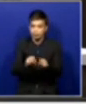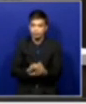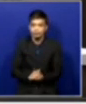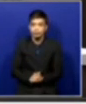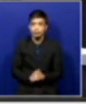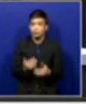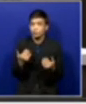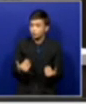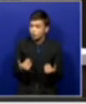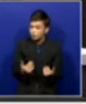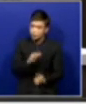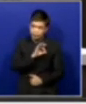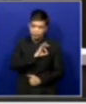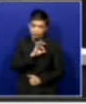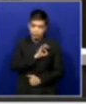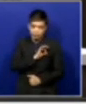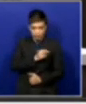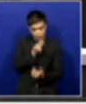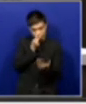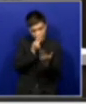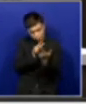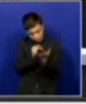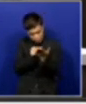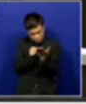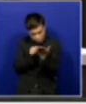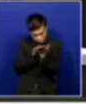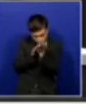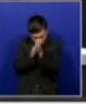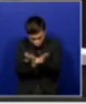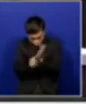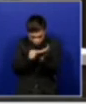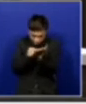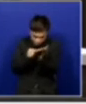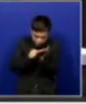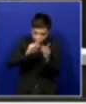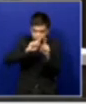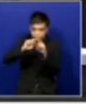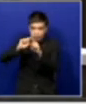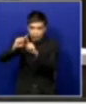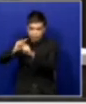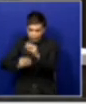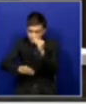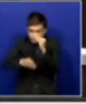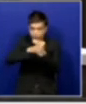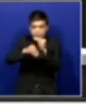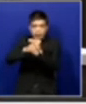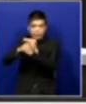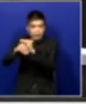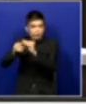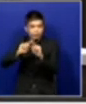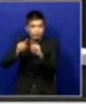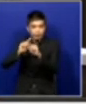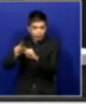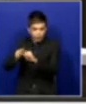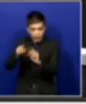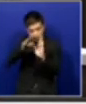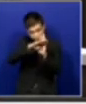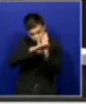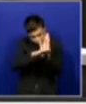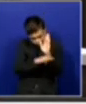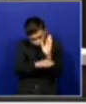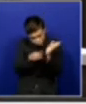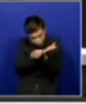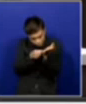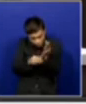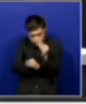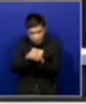ามารถจะแปรยติในการที่จะเปลี่ยนแปลงรายการหรือแก้ไขเพิ่มเติมรายการหรือจำนวนในรายการ